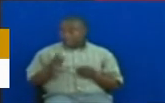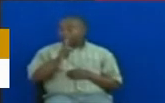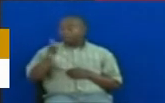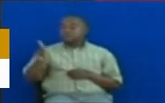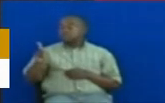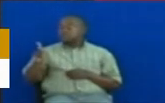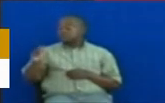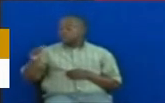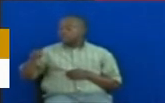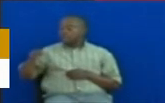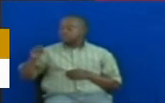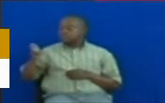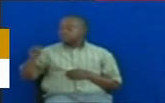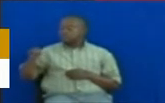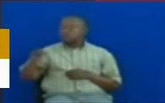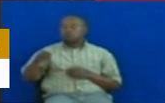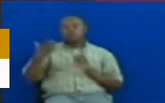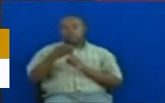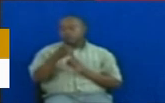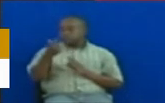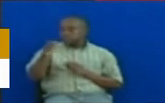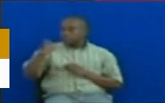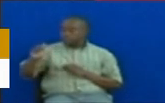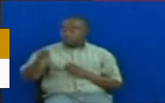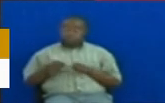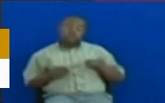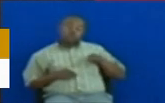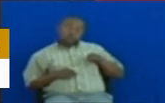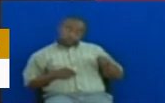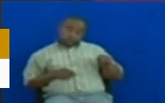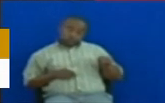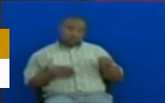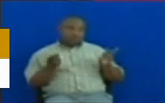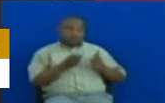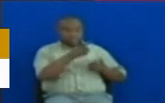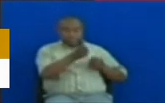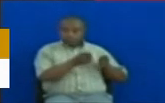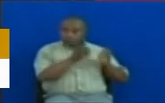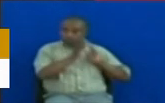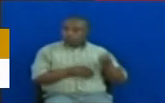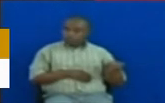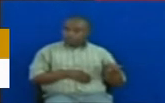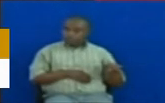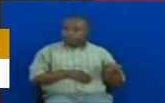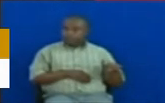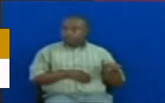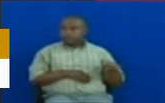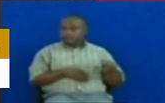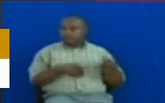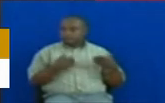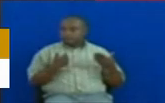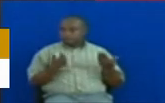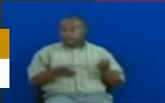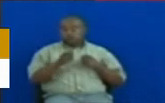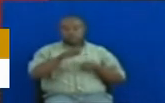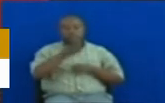hiyo na huyu naye anapofanya majukumu yake hapa, na ndio maana tutakutana na kifungu kingine ambacho kinasema. Mheshimiwa Waziri, kama mtu hata kidogo, sekunde moja, tunaongeza nusu